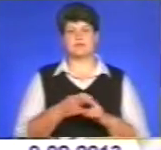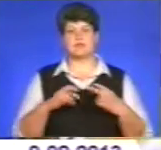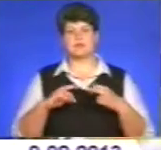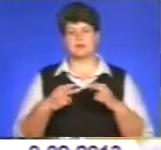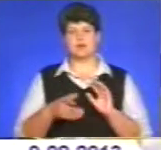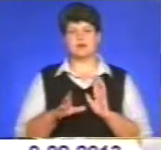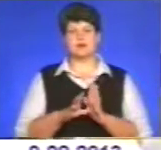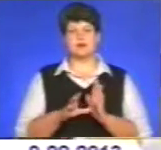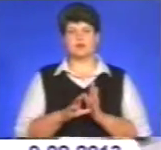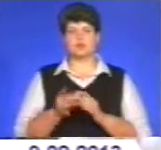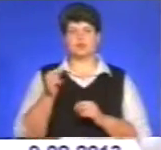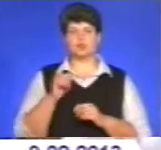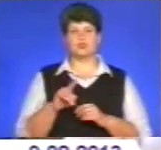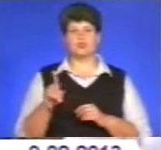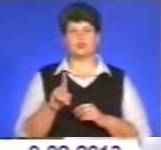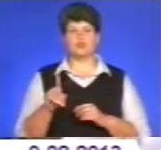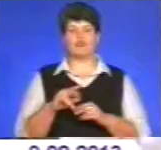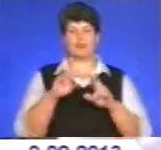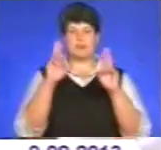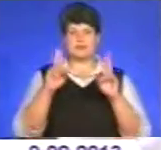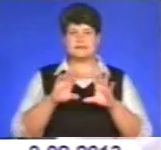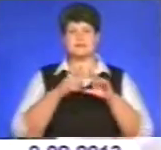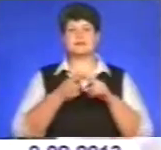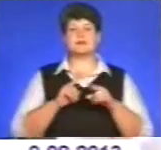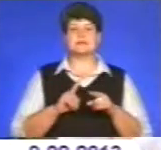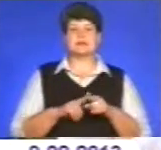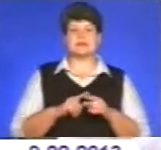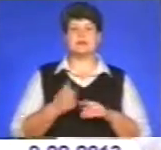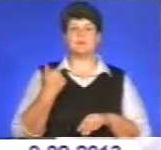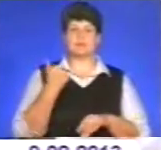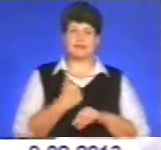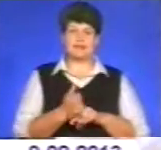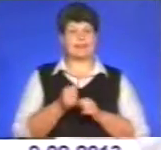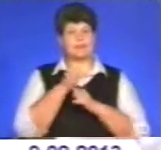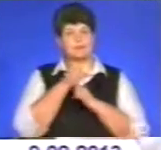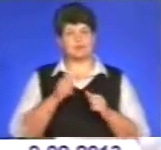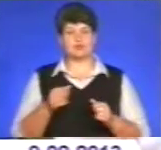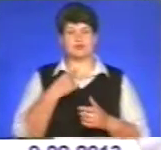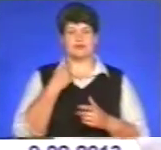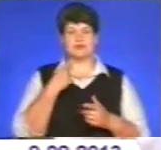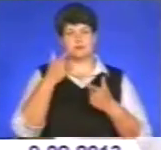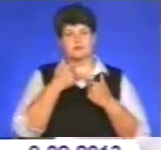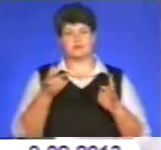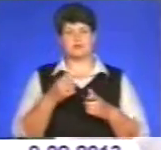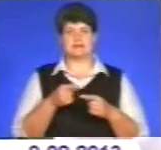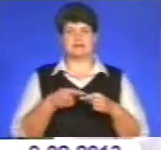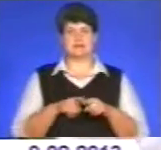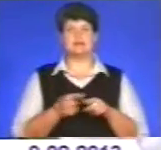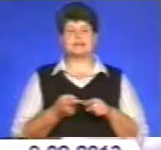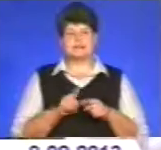альтернативною енергетикою, тому що, в принципі, в якійсь мірі це пріоритет, хоча не можна скидати інформаційні технології. Вони